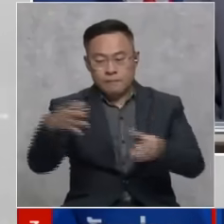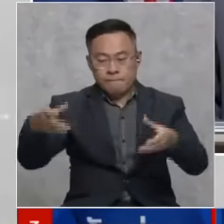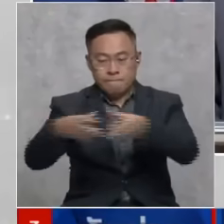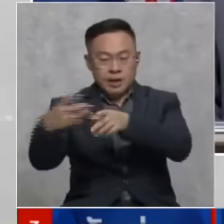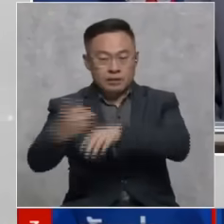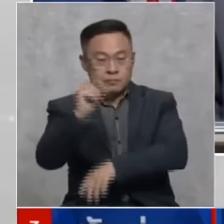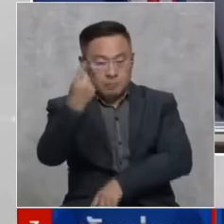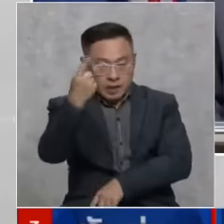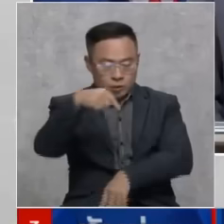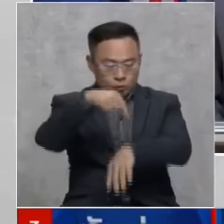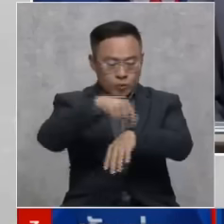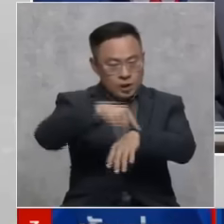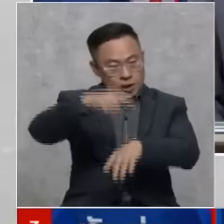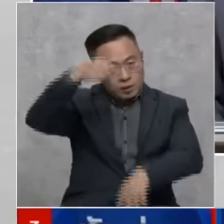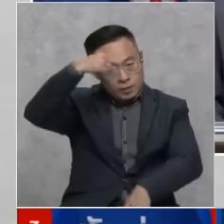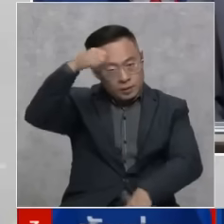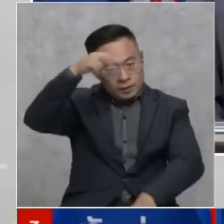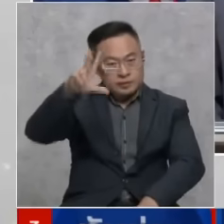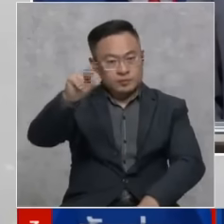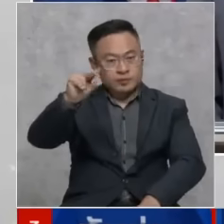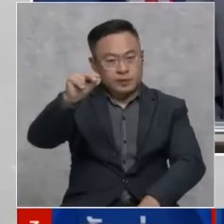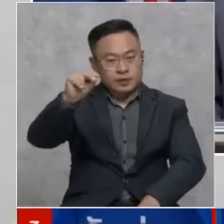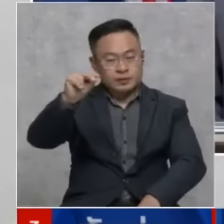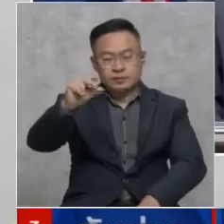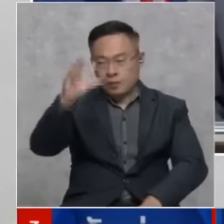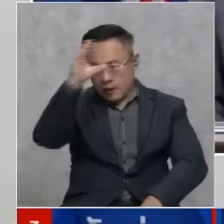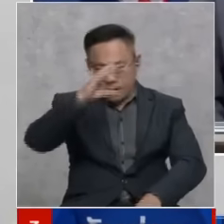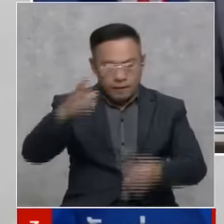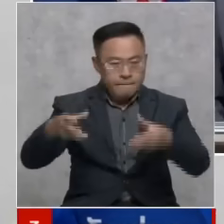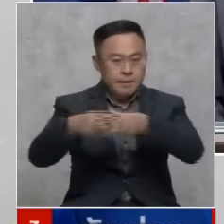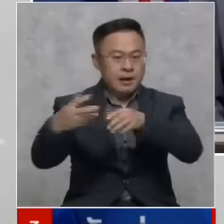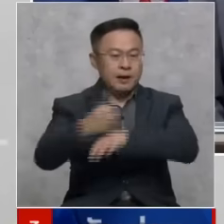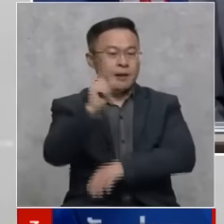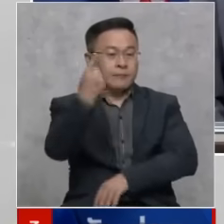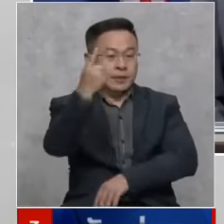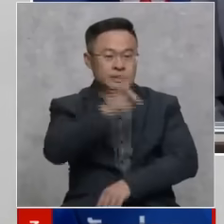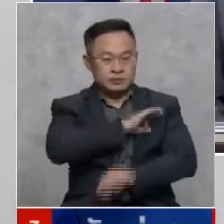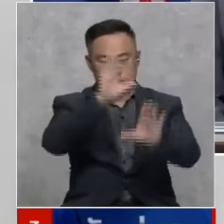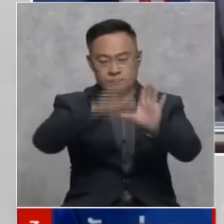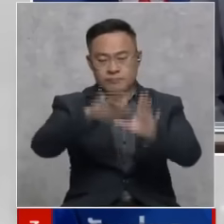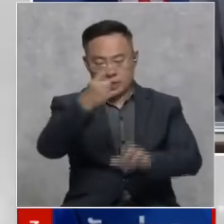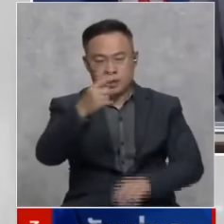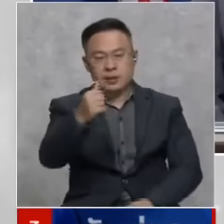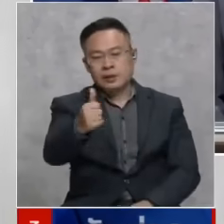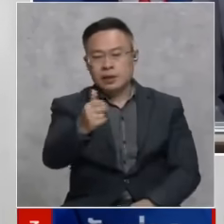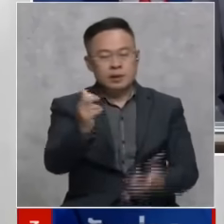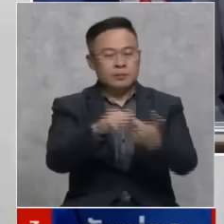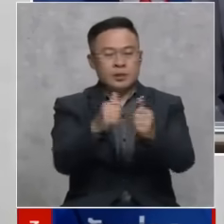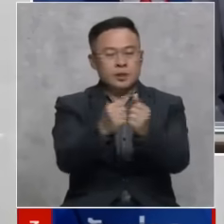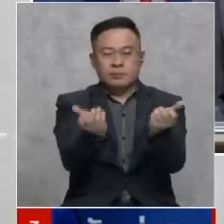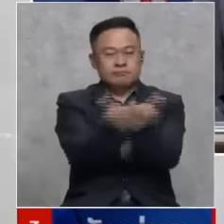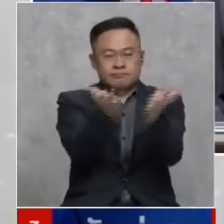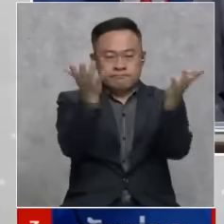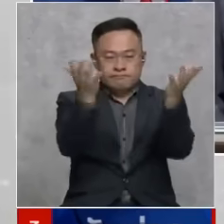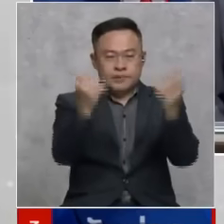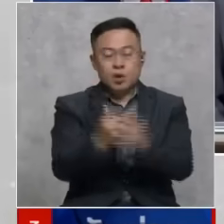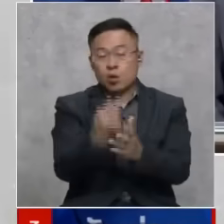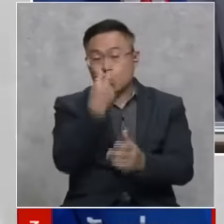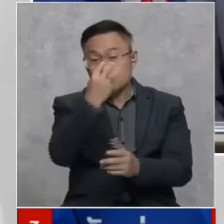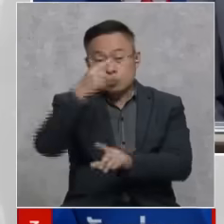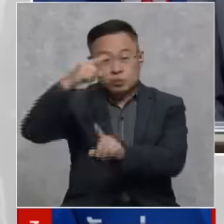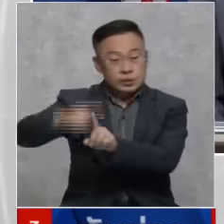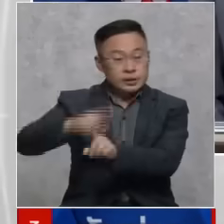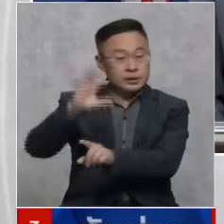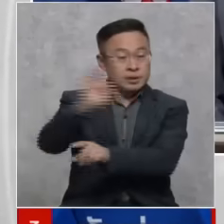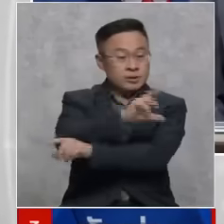ใหม่พักการเมืองค่ะ อ่ะเดี๋ยวรอติดตามนะคะ23กันยายนนี้นะคะที่พักเก้าไกลเขาจะประชุมกันมารอรุ้นว่าหั